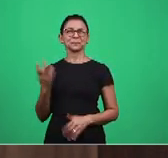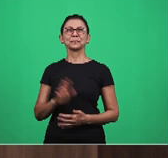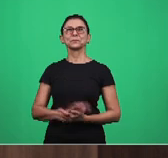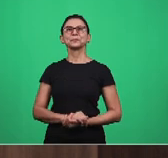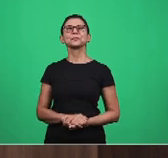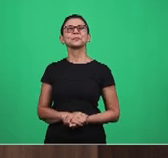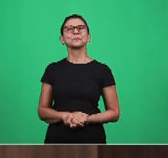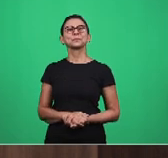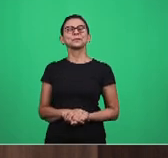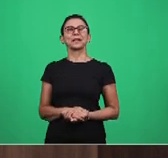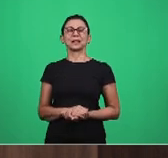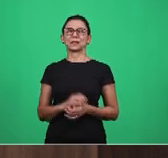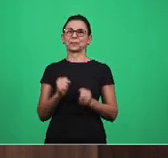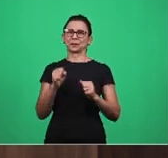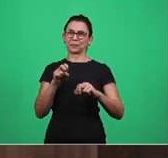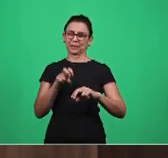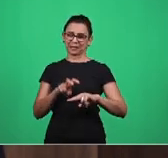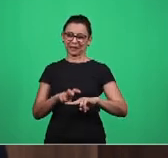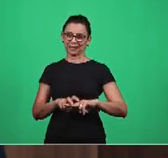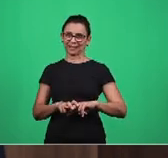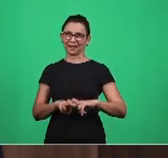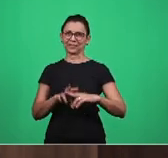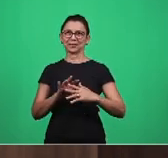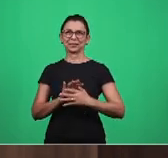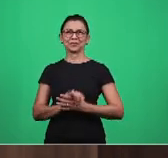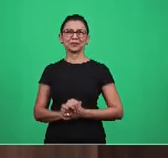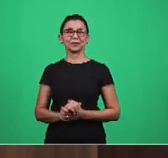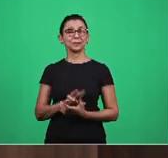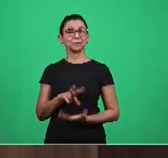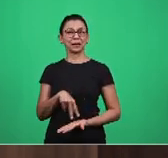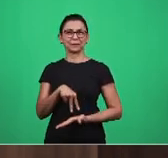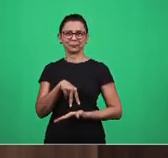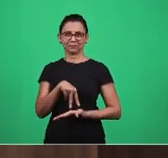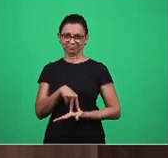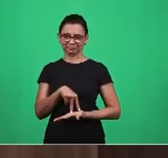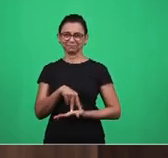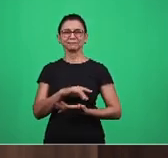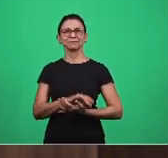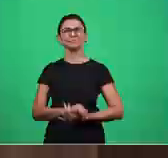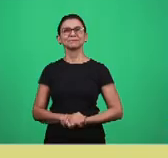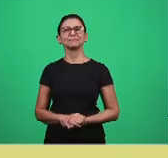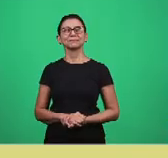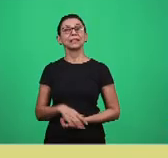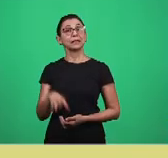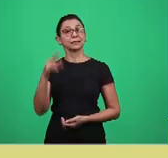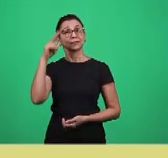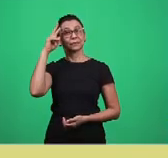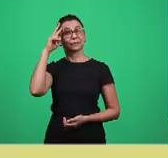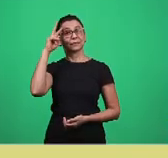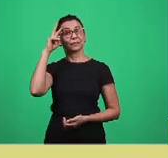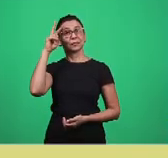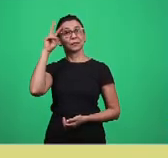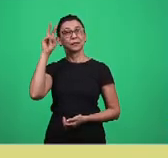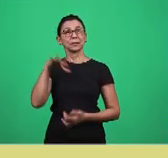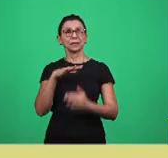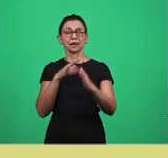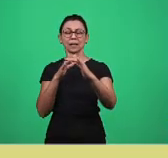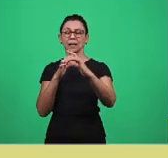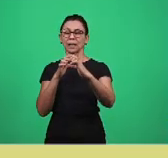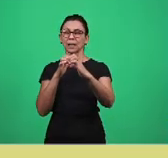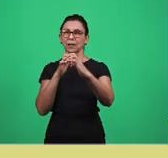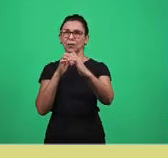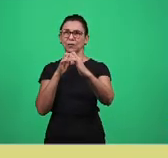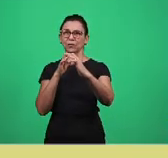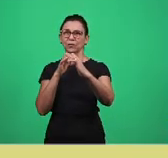En rappelant que la flûte, elle ne doit pas être collée au corps. Nous devons maintenir